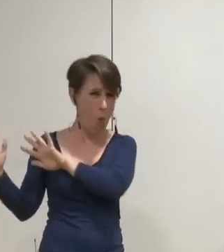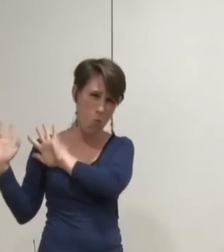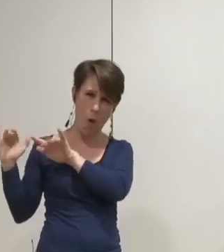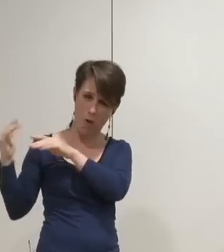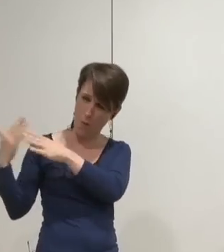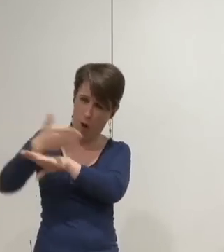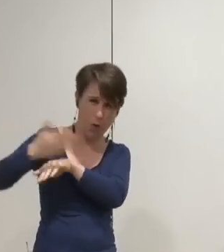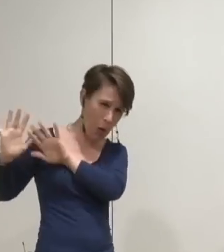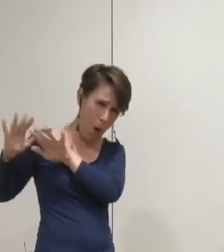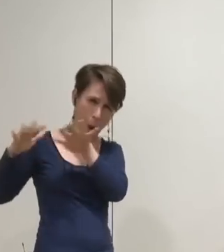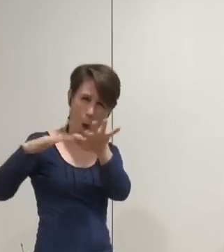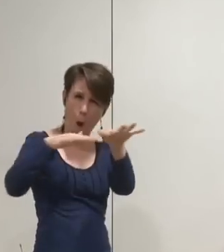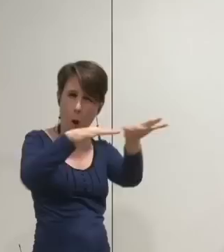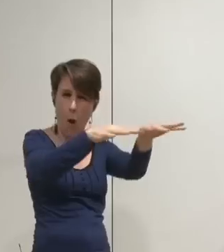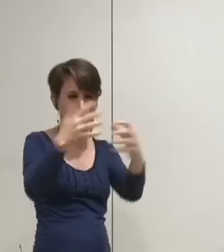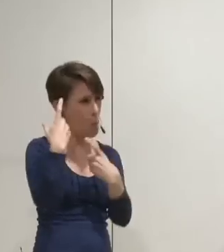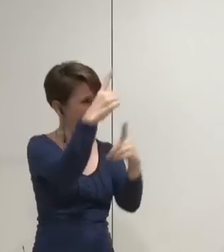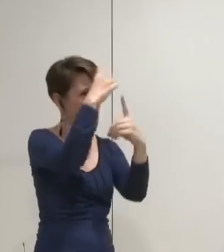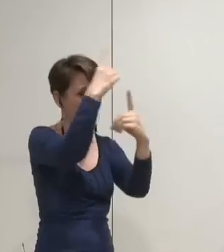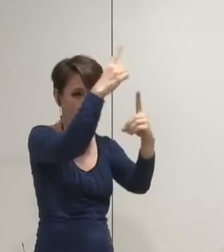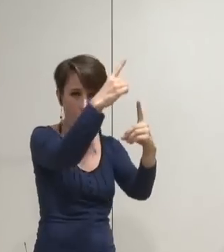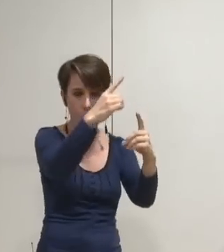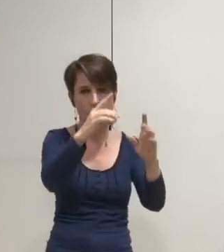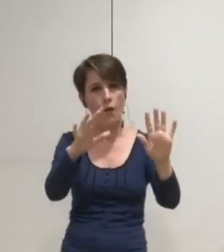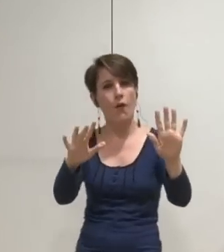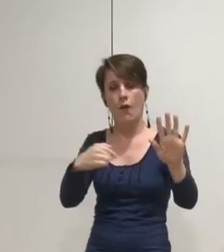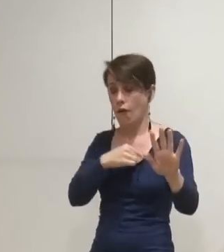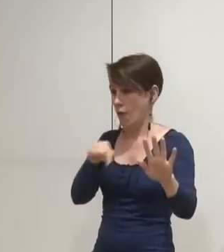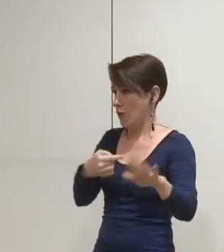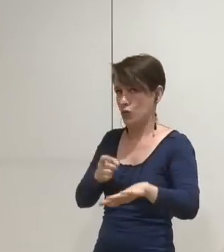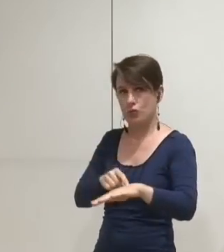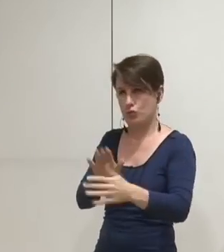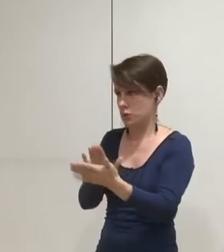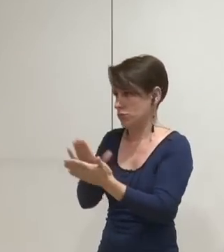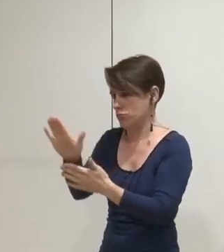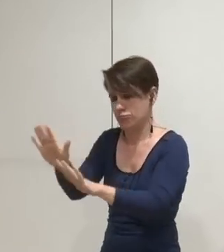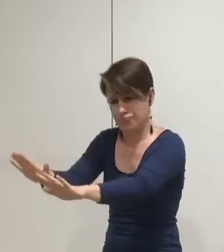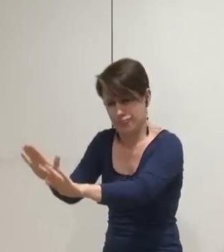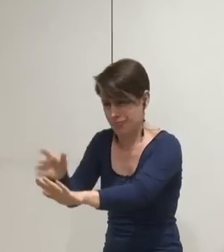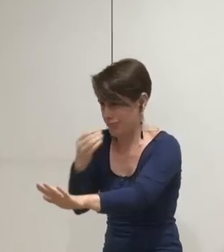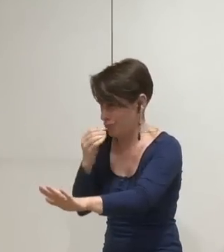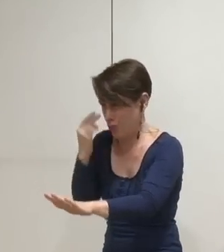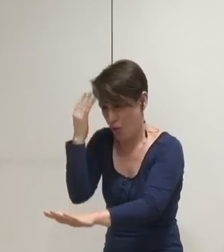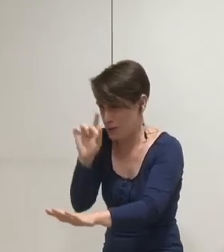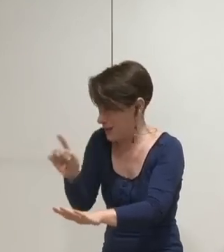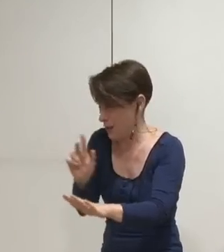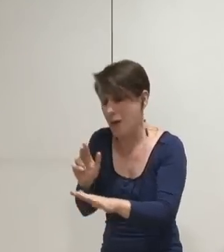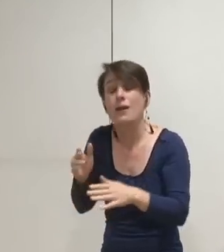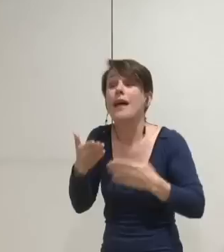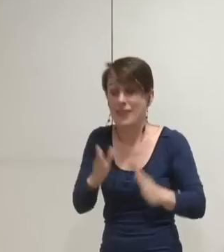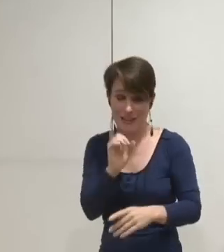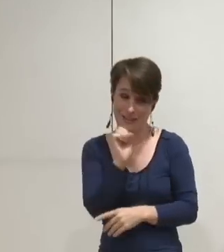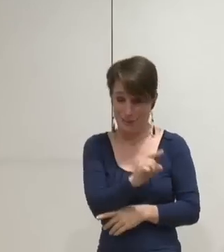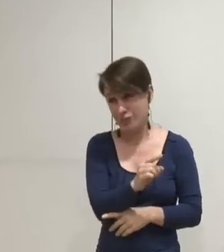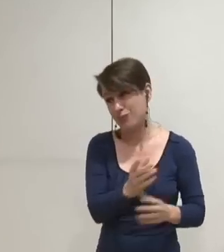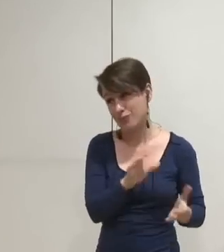exprimé nous les avons bien évidemment immédiatement assurer que malgré cette décision aucun licenciement n'aurait lieu au